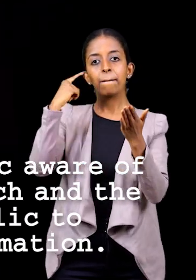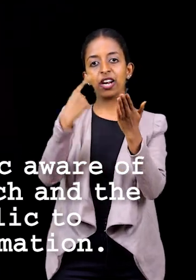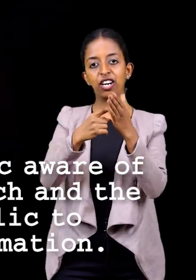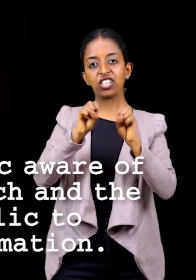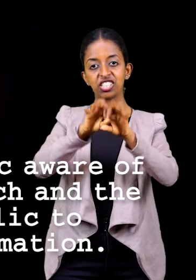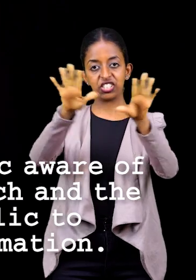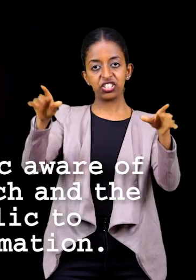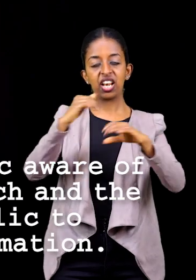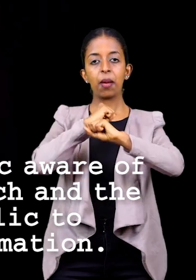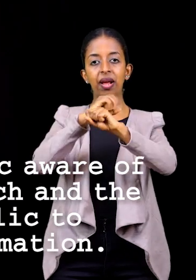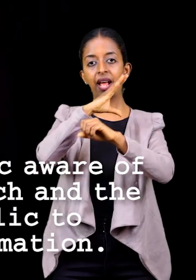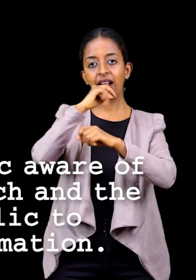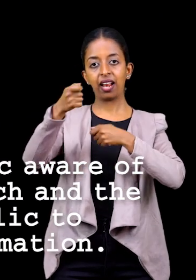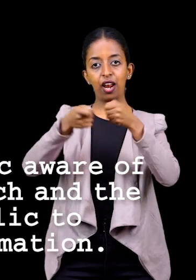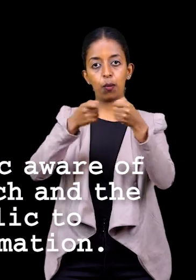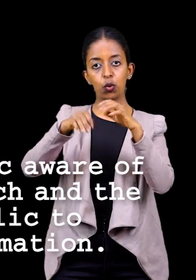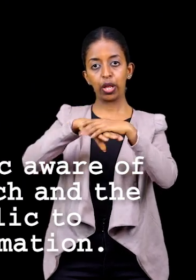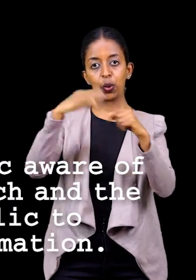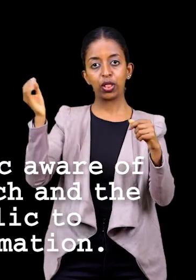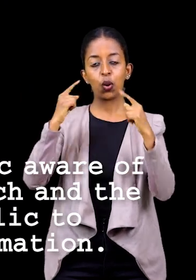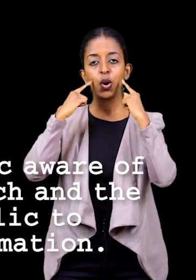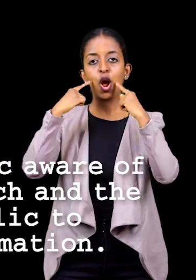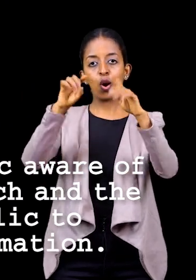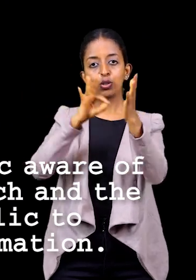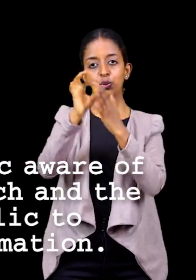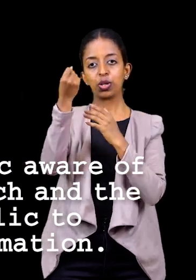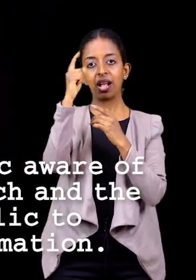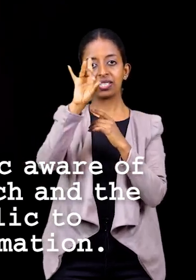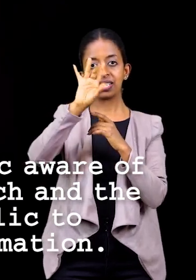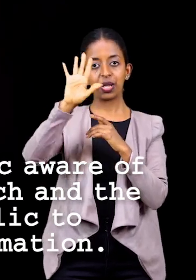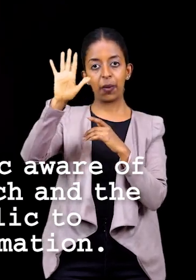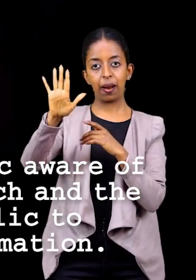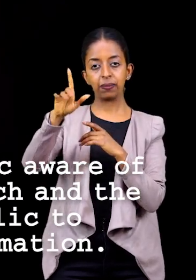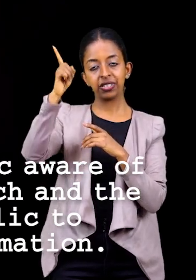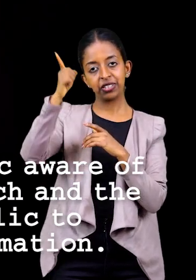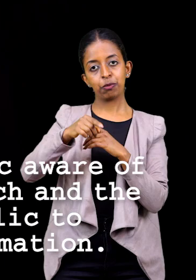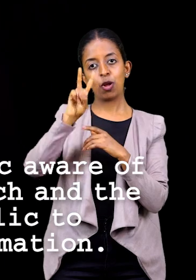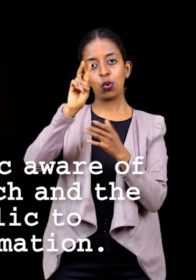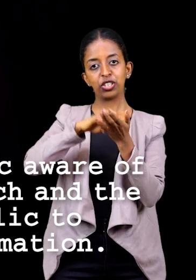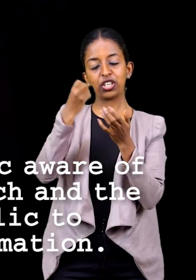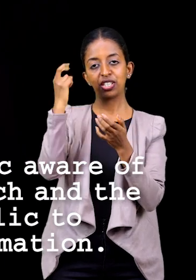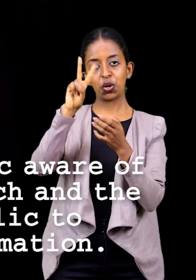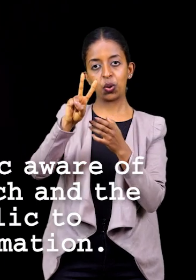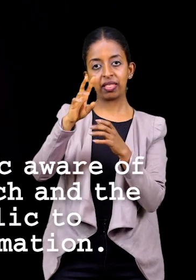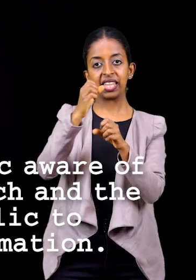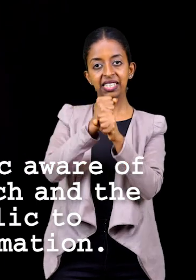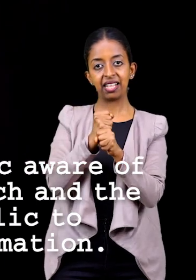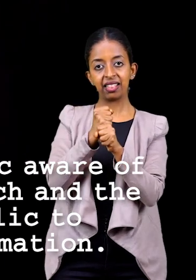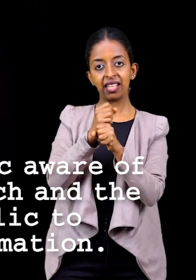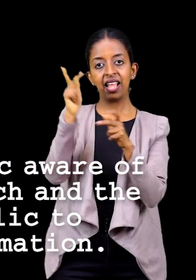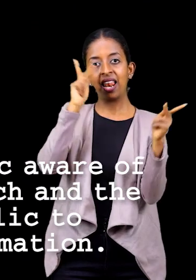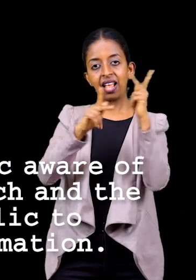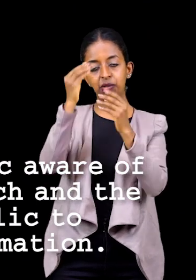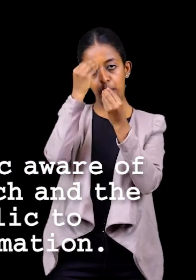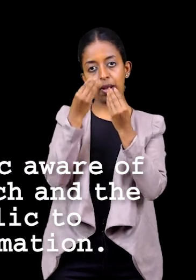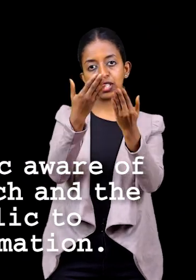lakkoofsa 1152 muraa 2012tiin bara 2012tti ba'e uummata beeksisuun dubbii